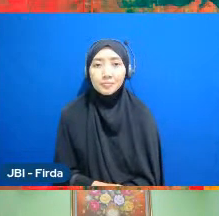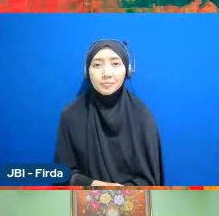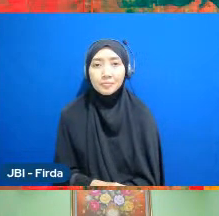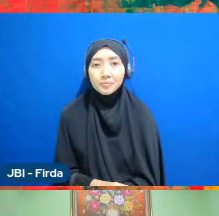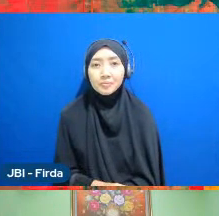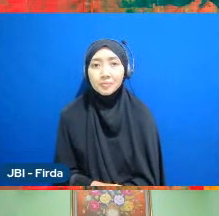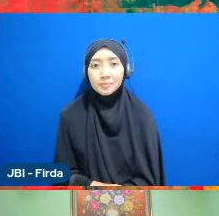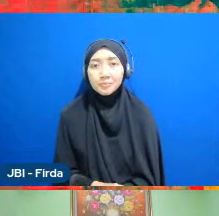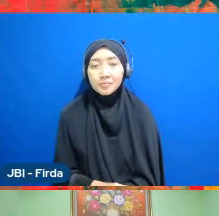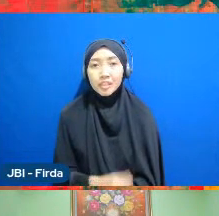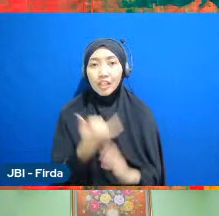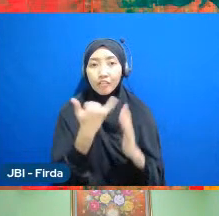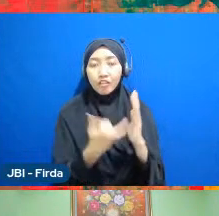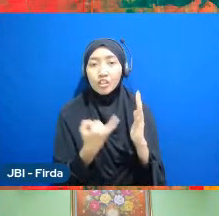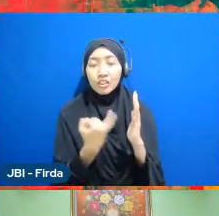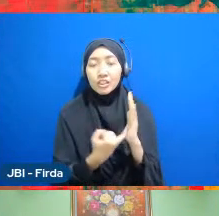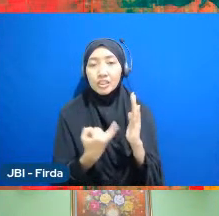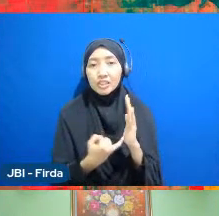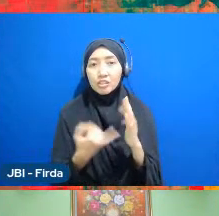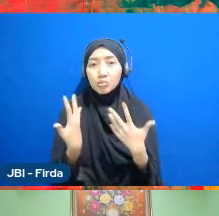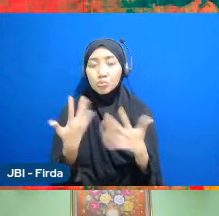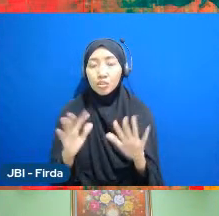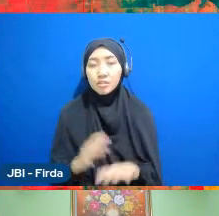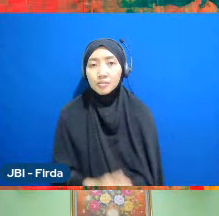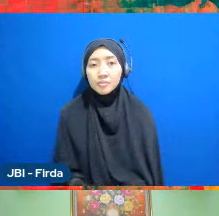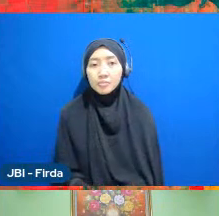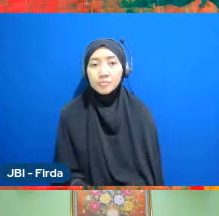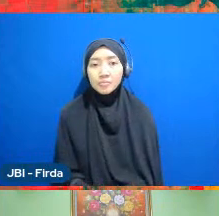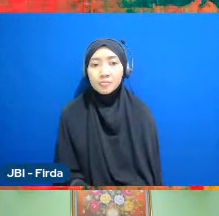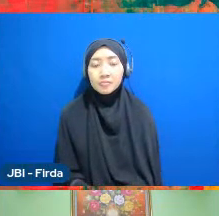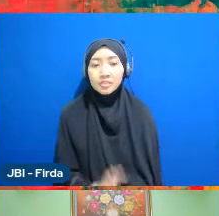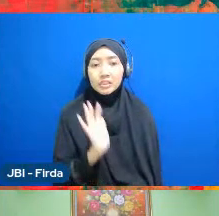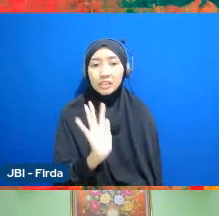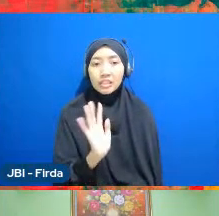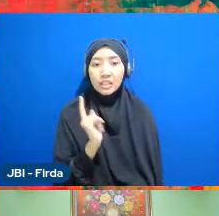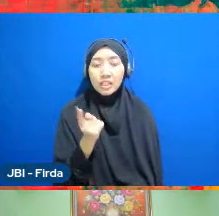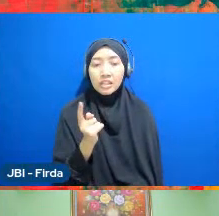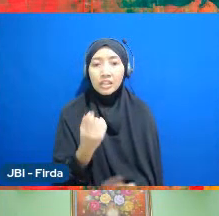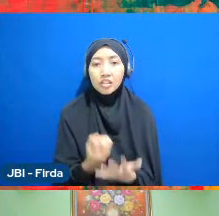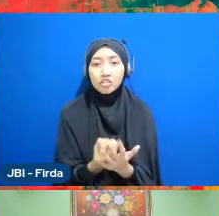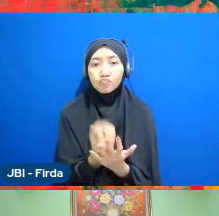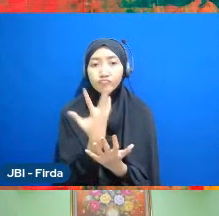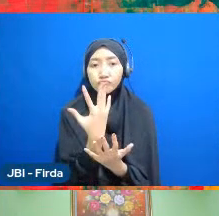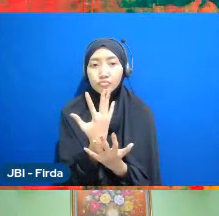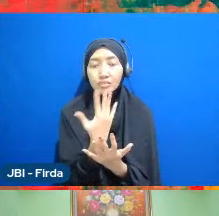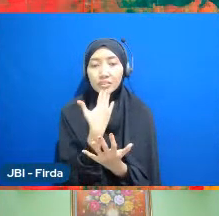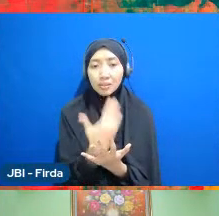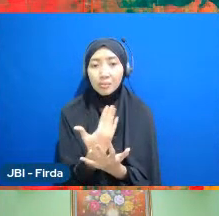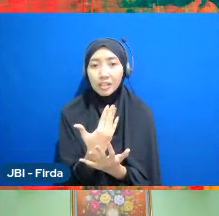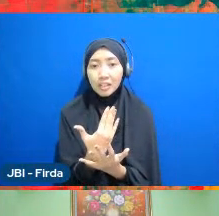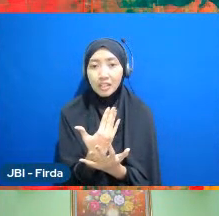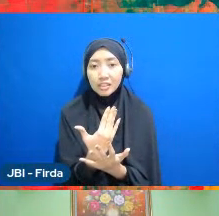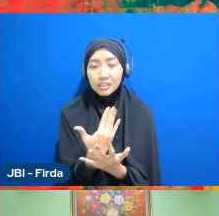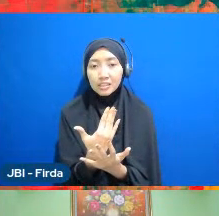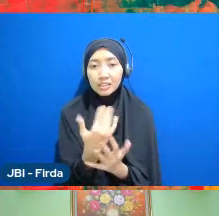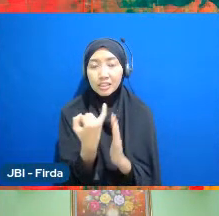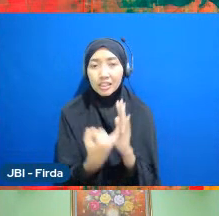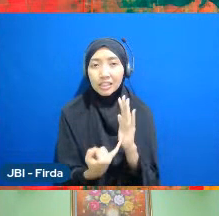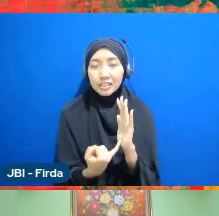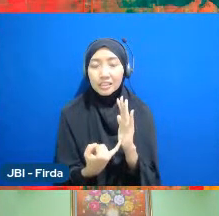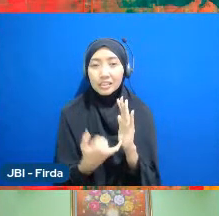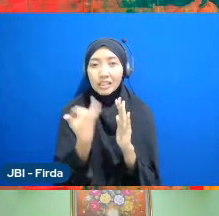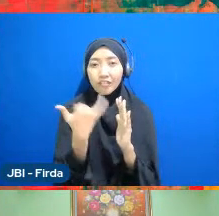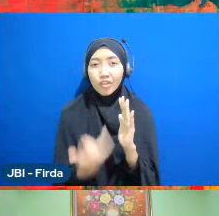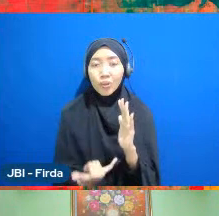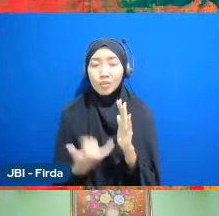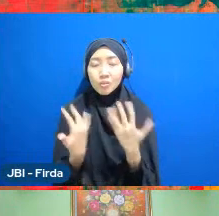selesai mengisi evaluasi penyelenggaraan, nanti ada notifikasi, terima kasih Anda sudah mengisi